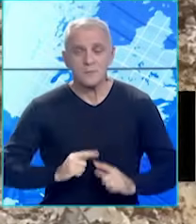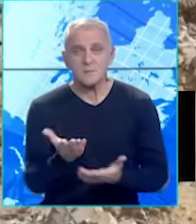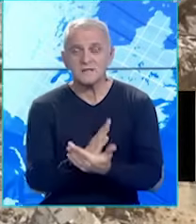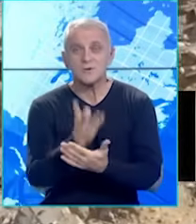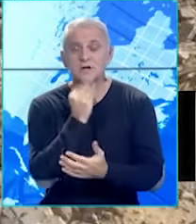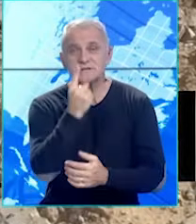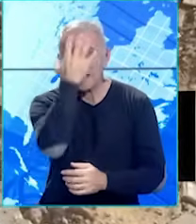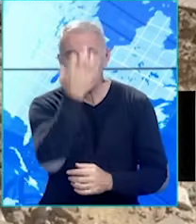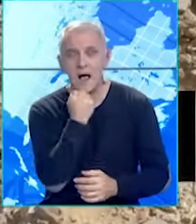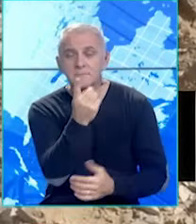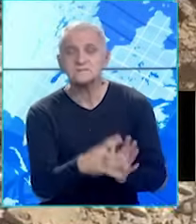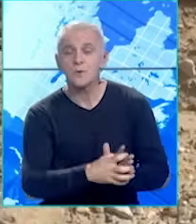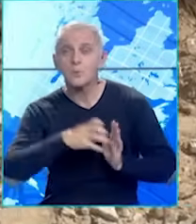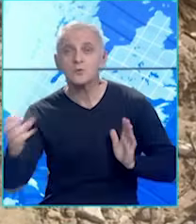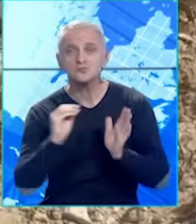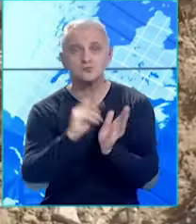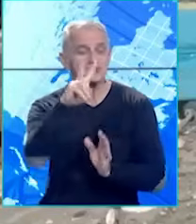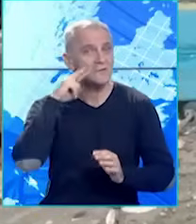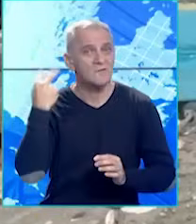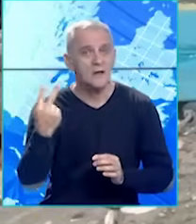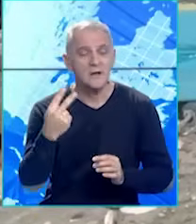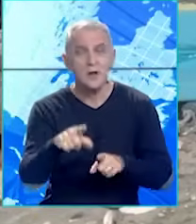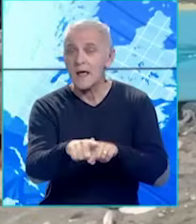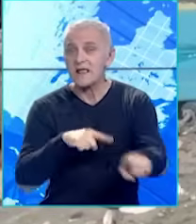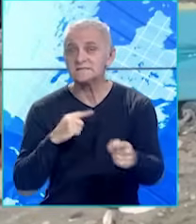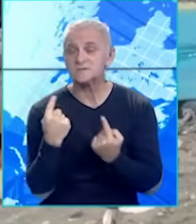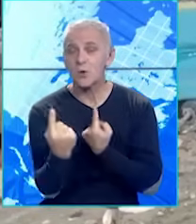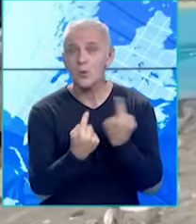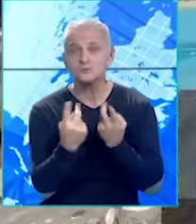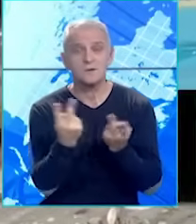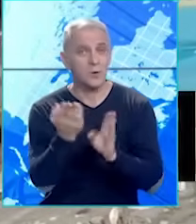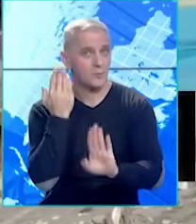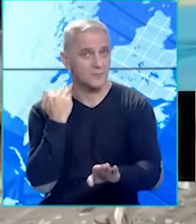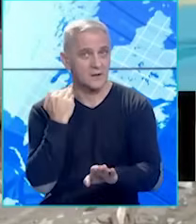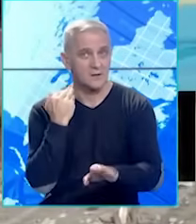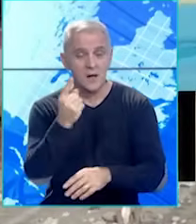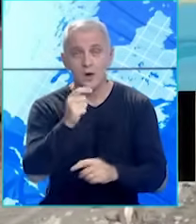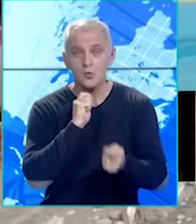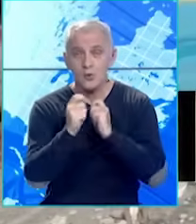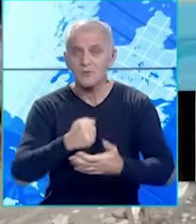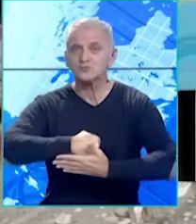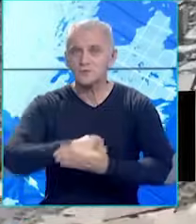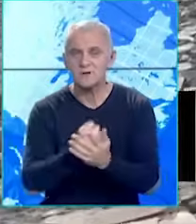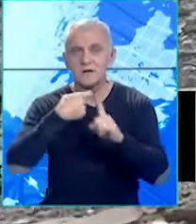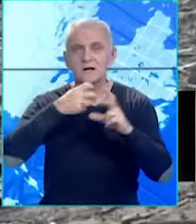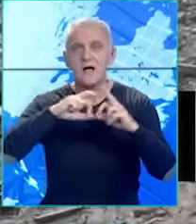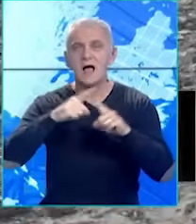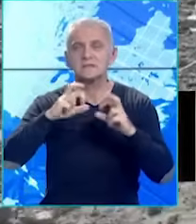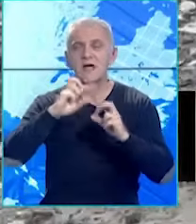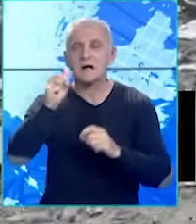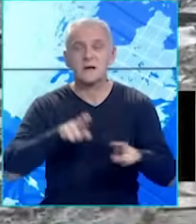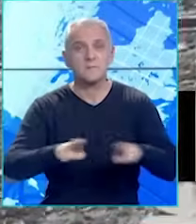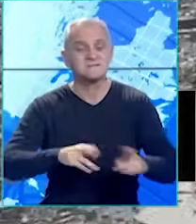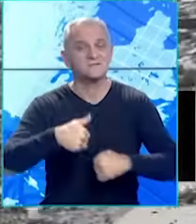Izraela i Hamasa produženo je za još dva dana pod istim uvjetima kao i prethodno. Dogovor su potvrdili iz Katarskog ministarstva